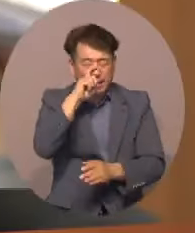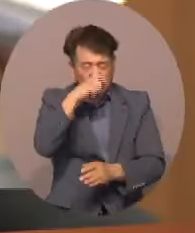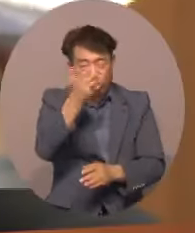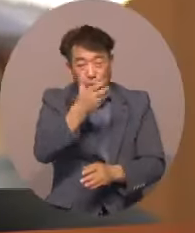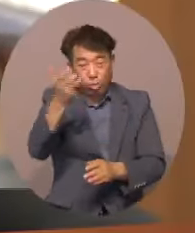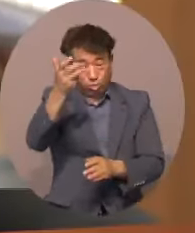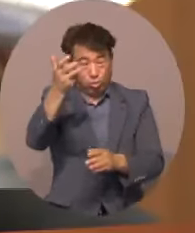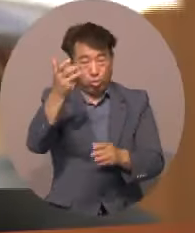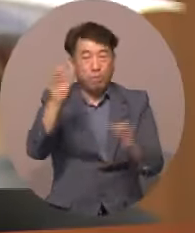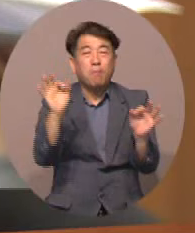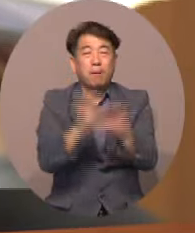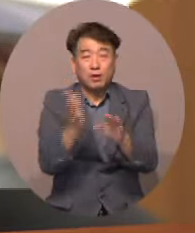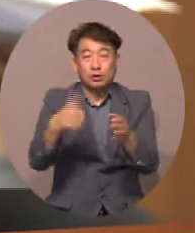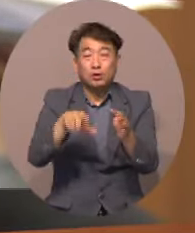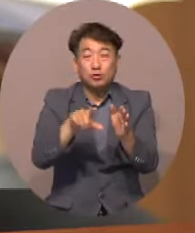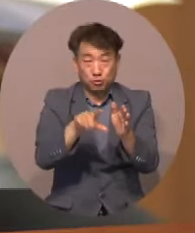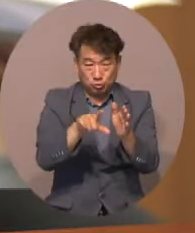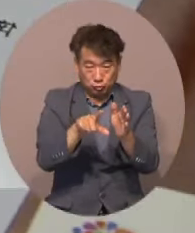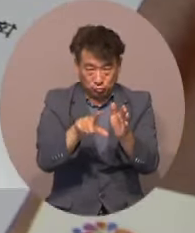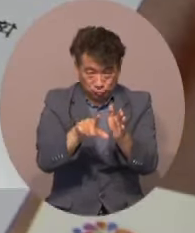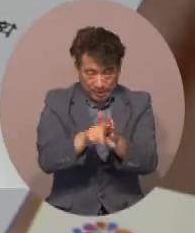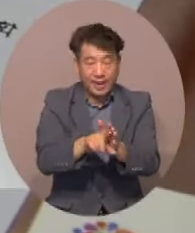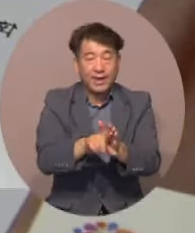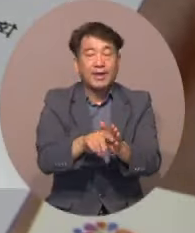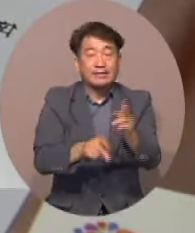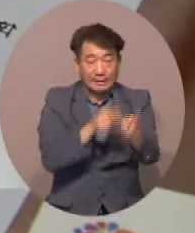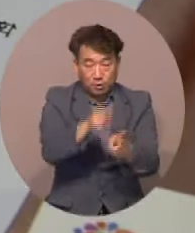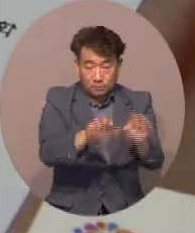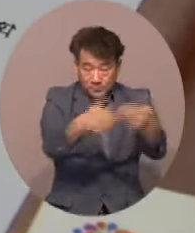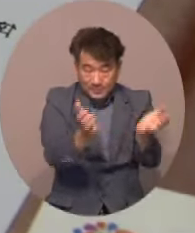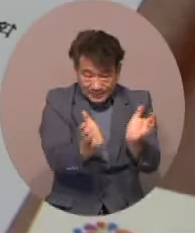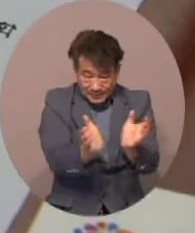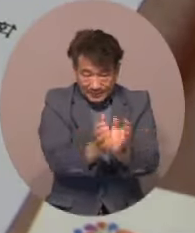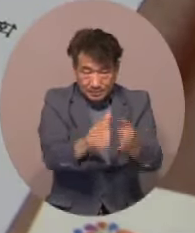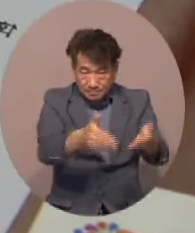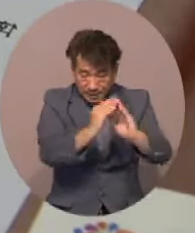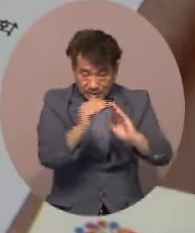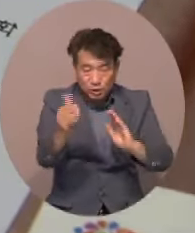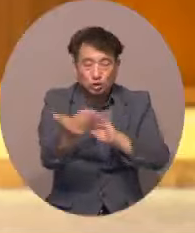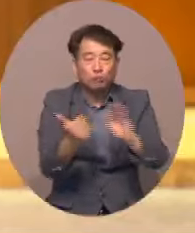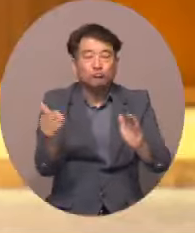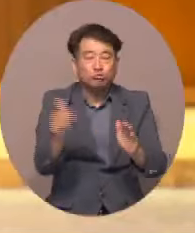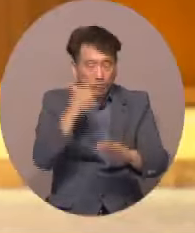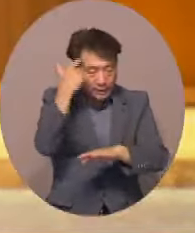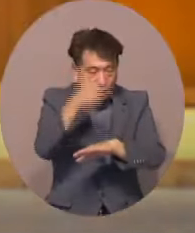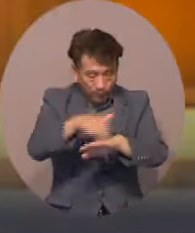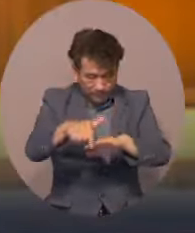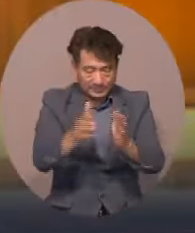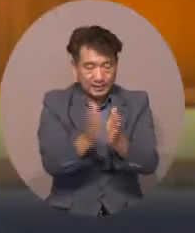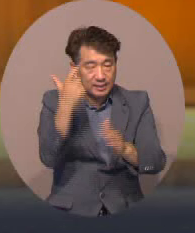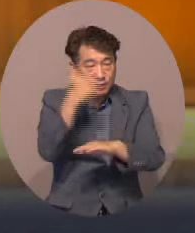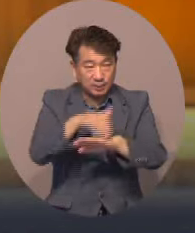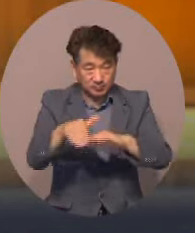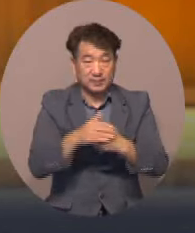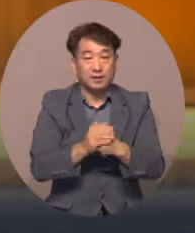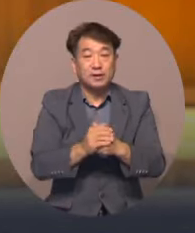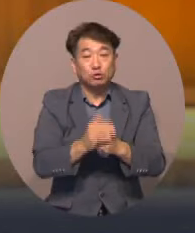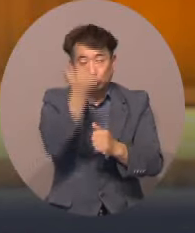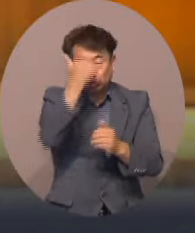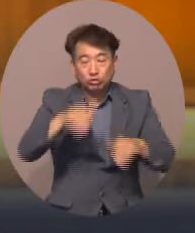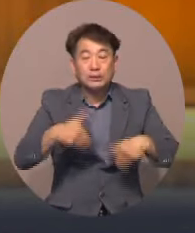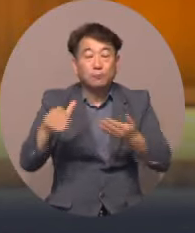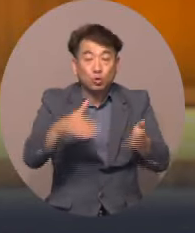아리백 시스템을 국내 최초로 산단 설계부터 반영하기로 한 겁니다. 충남 경제 특성상 수출 의존도가